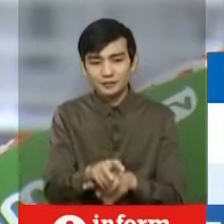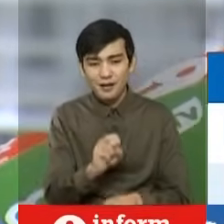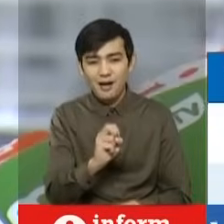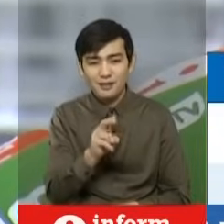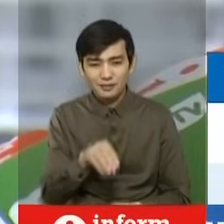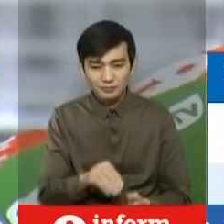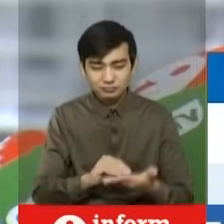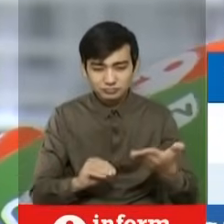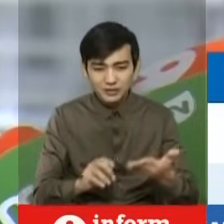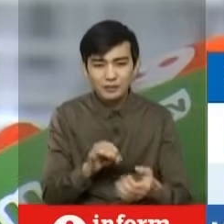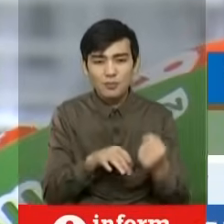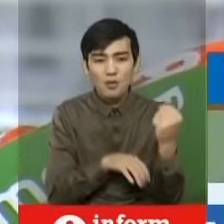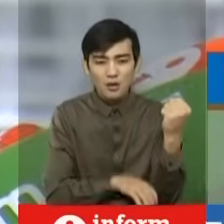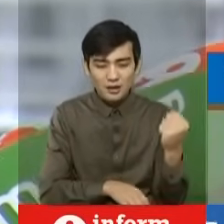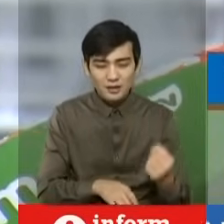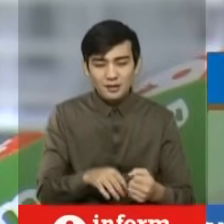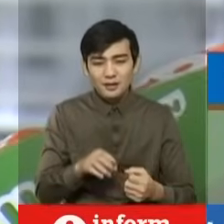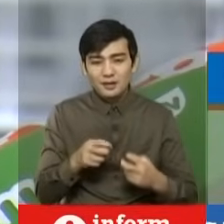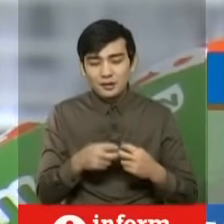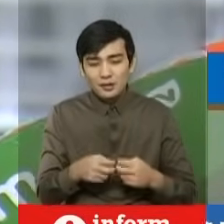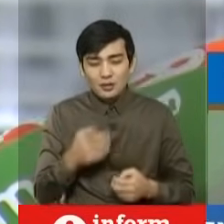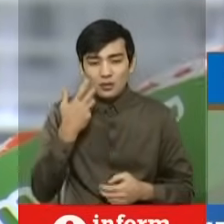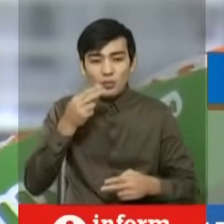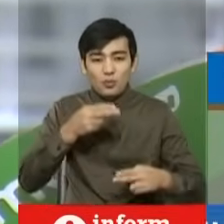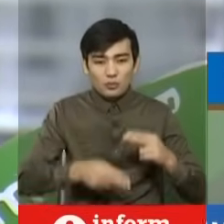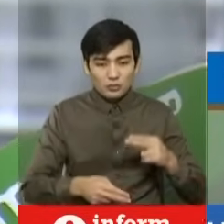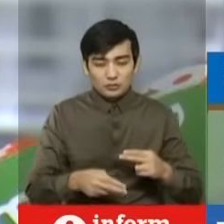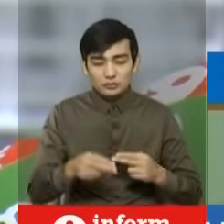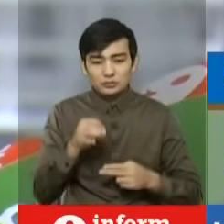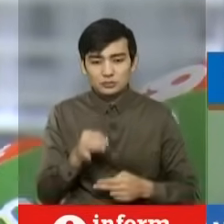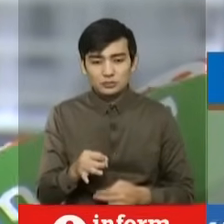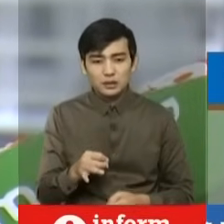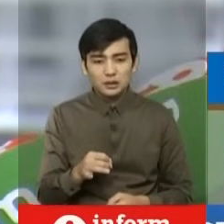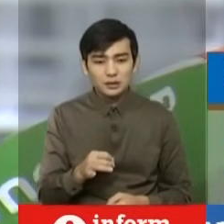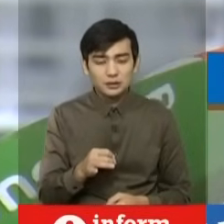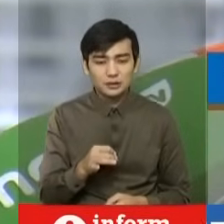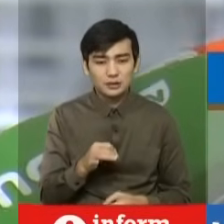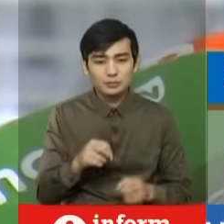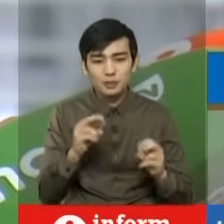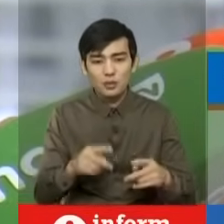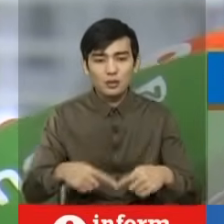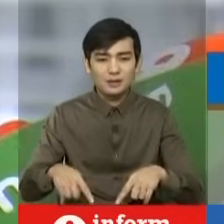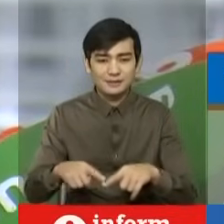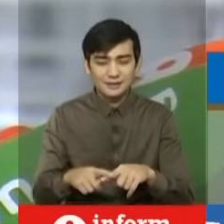после этого после окончания экспертно